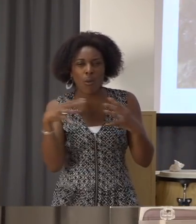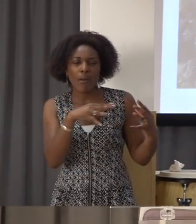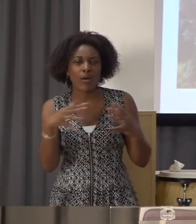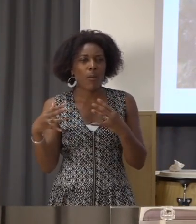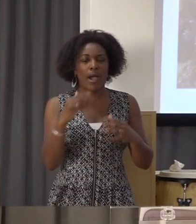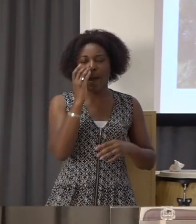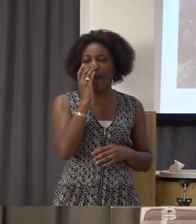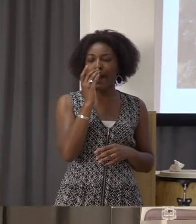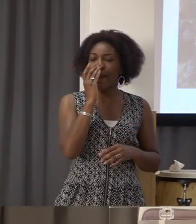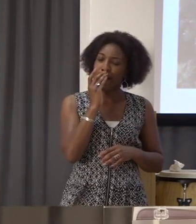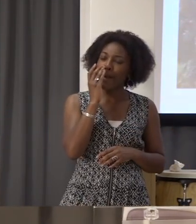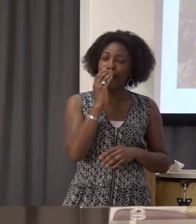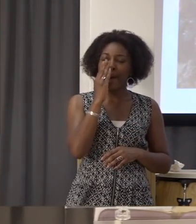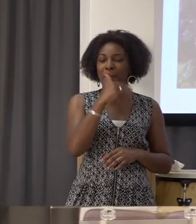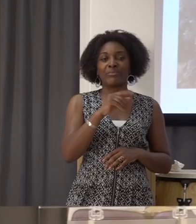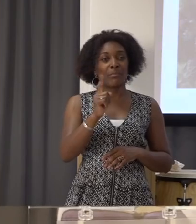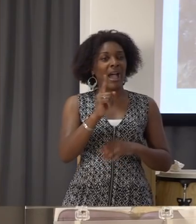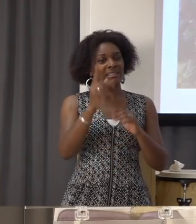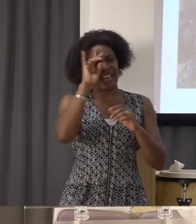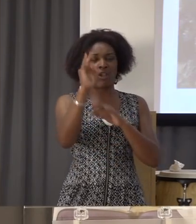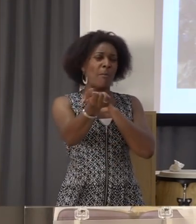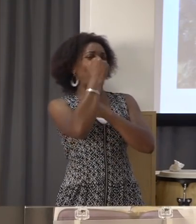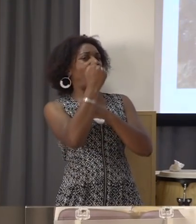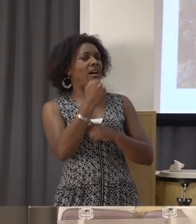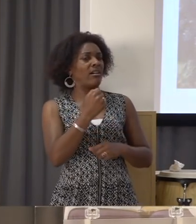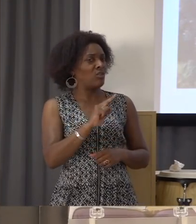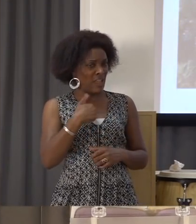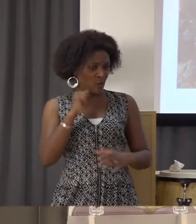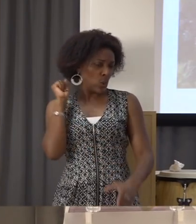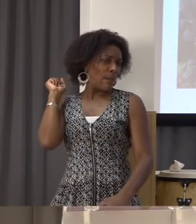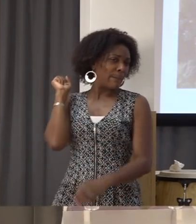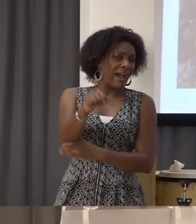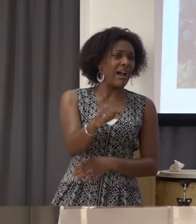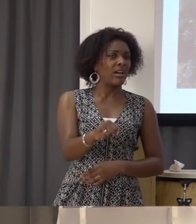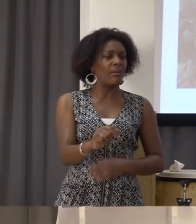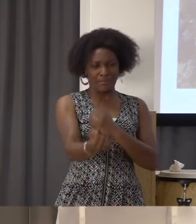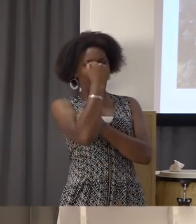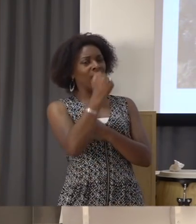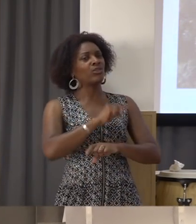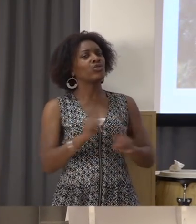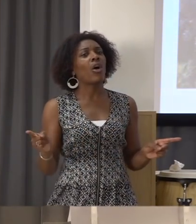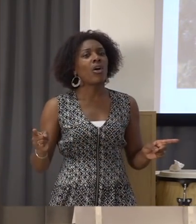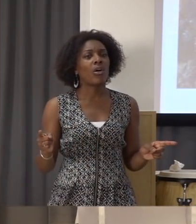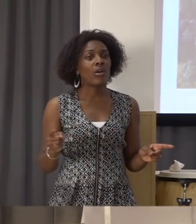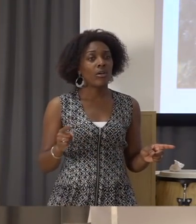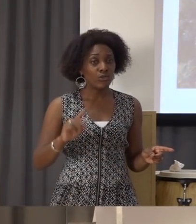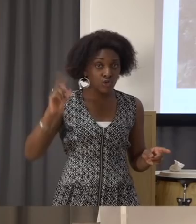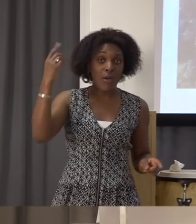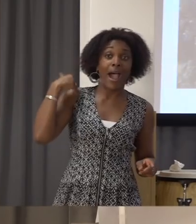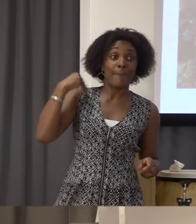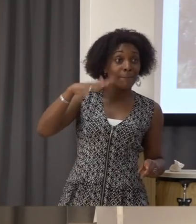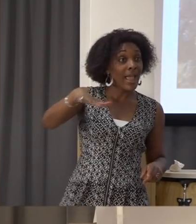Et ne pas laisser l'ennemi nous dominer. Nous devons dominer sur lui. C'est à cela que nous sommes appelés. C'est